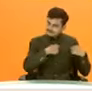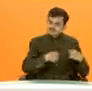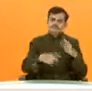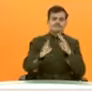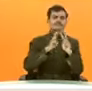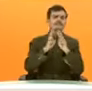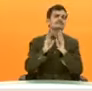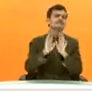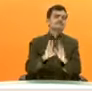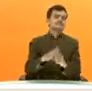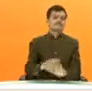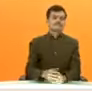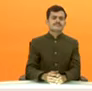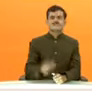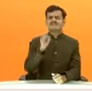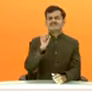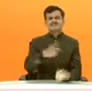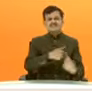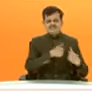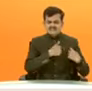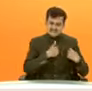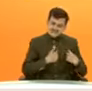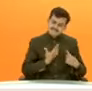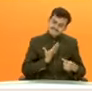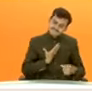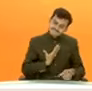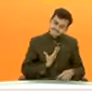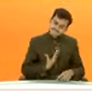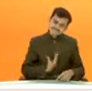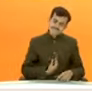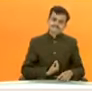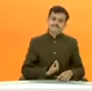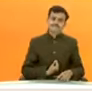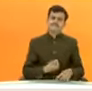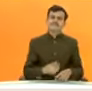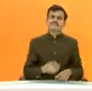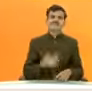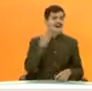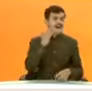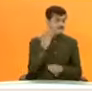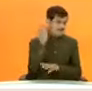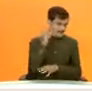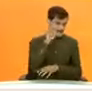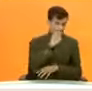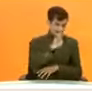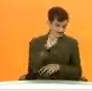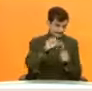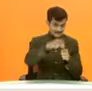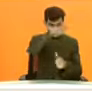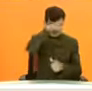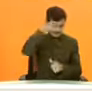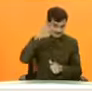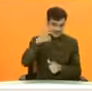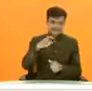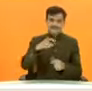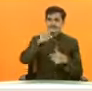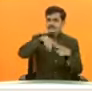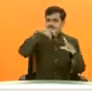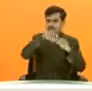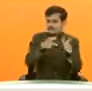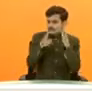हूं, तो मन में गहरी पीड़ा है। 22 अप्रैल को पहलगाम में